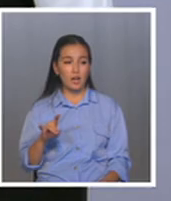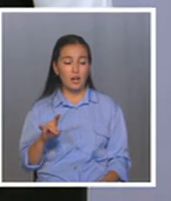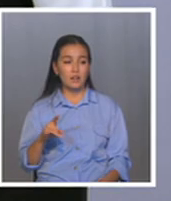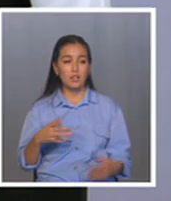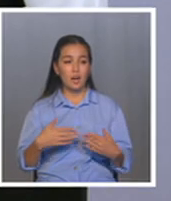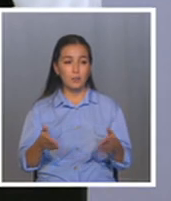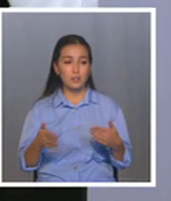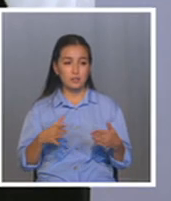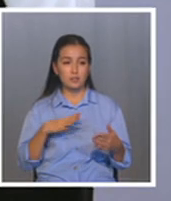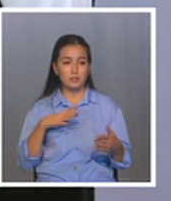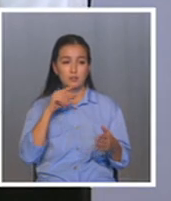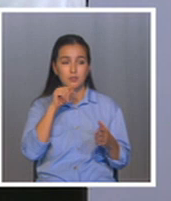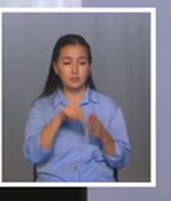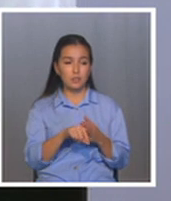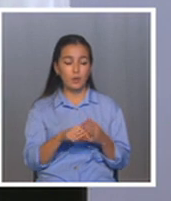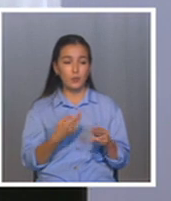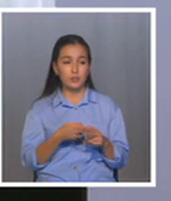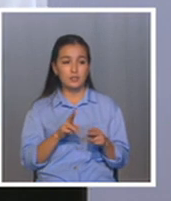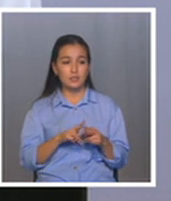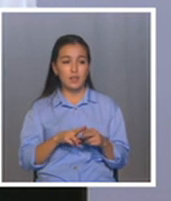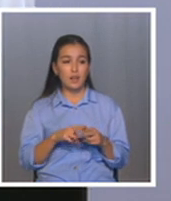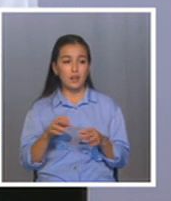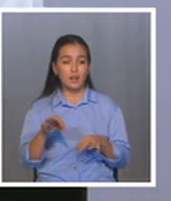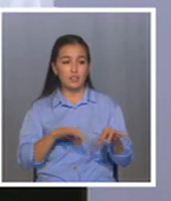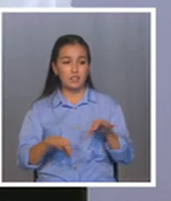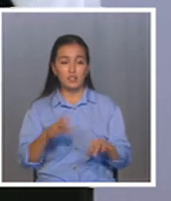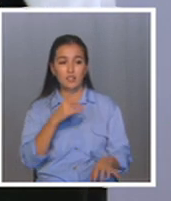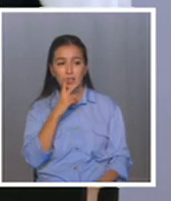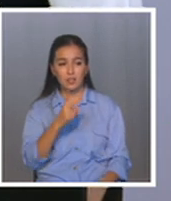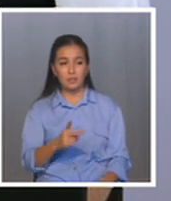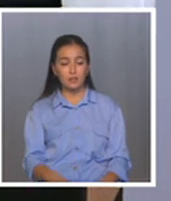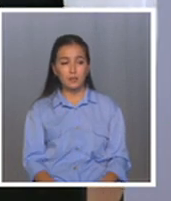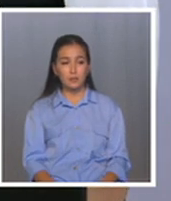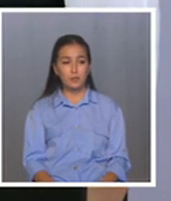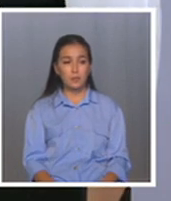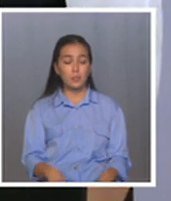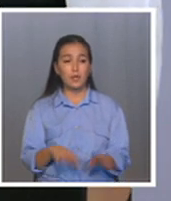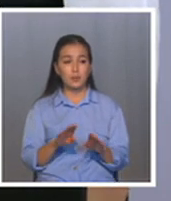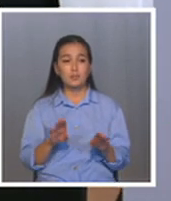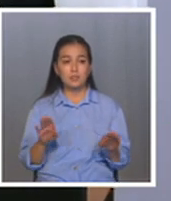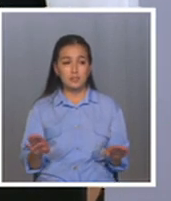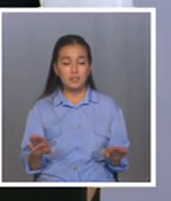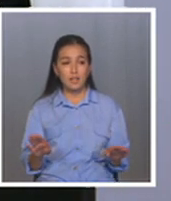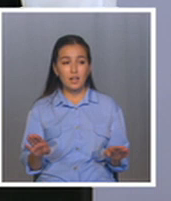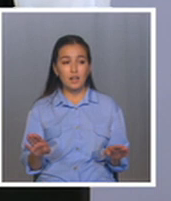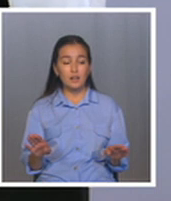кетеді. Осыны картадан қарап жіберейік. Оқушылар,